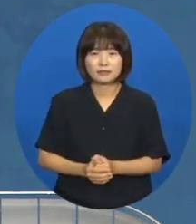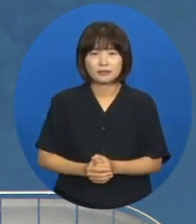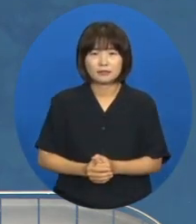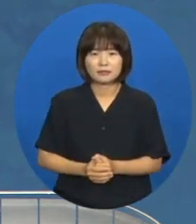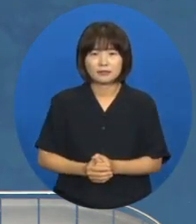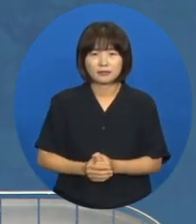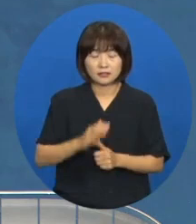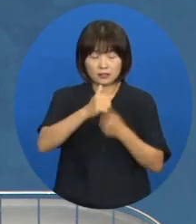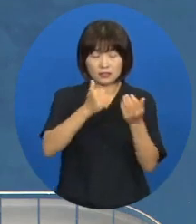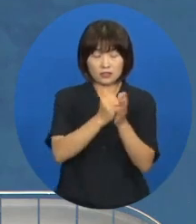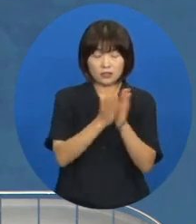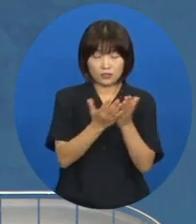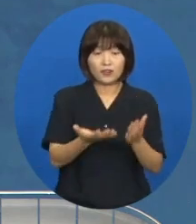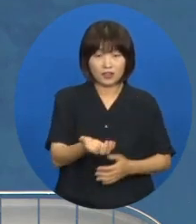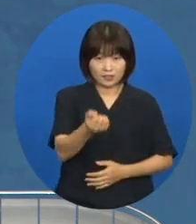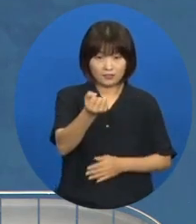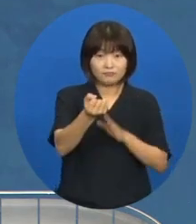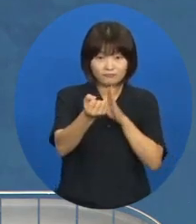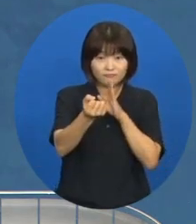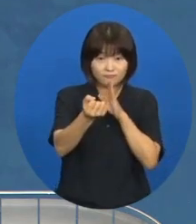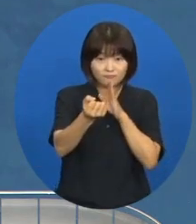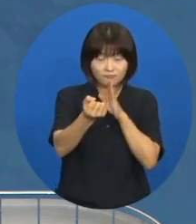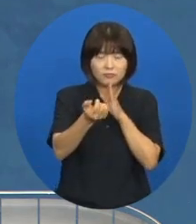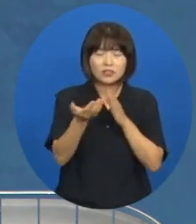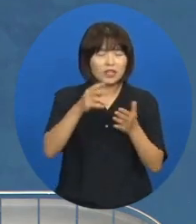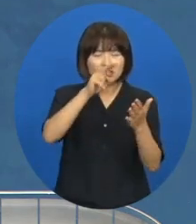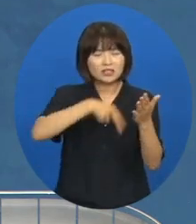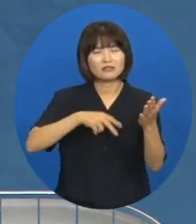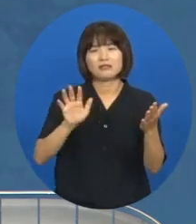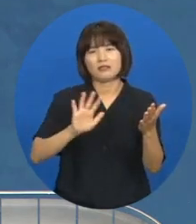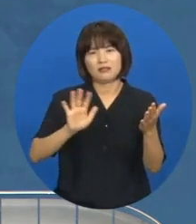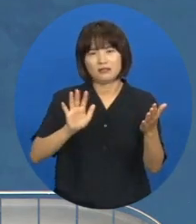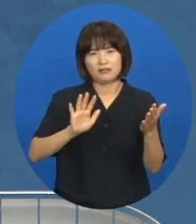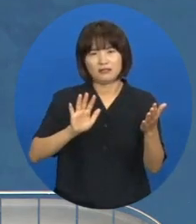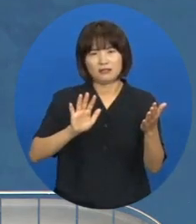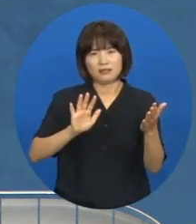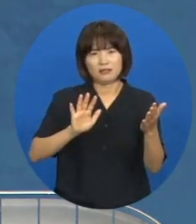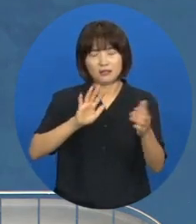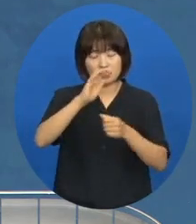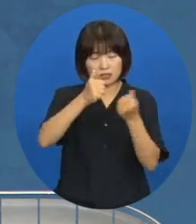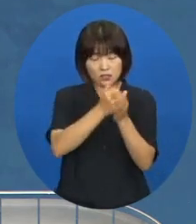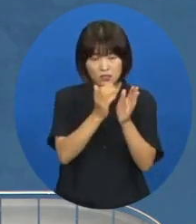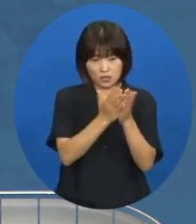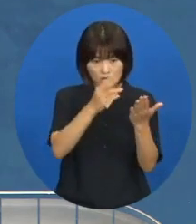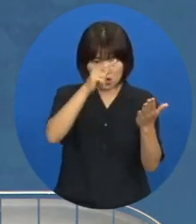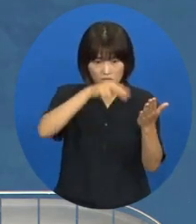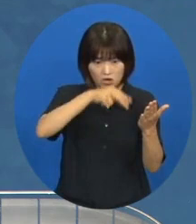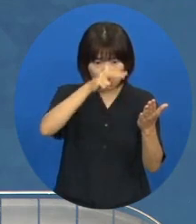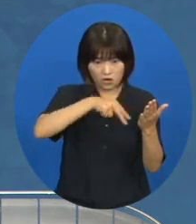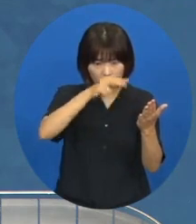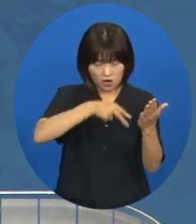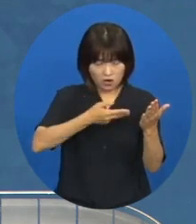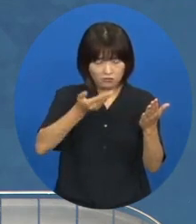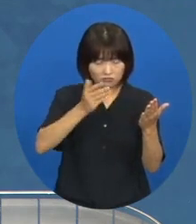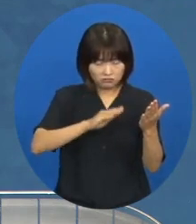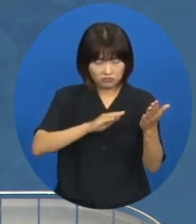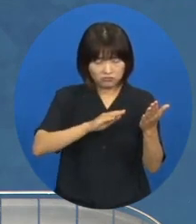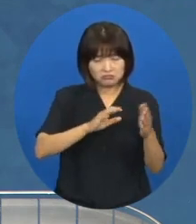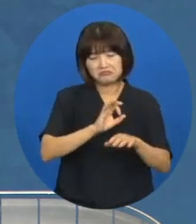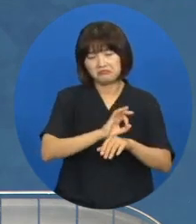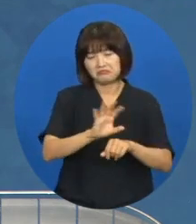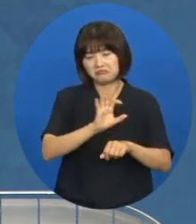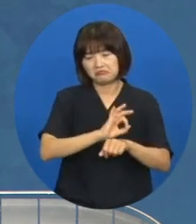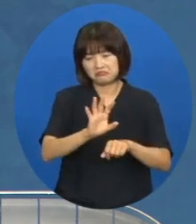여러분 성경 가지고 있으시잖아요. 그런데 읽지를 않아요. 성경을 읽는다고 해도 적당하게 읽어요.